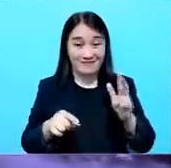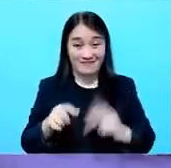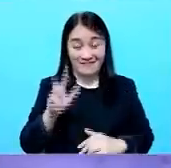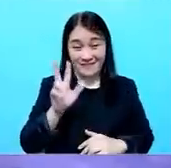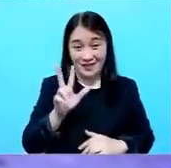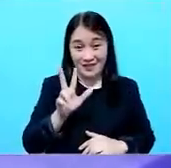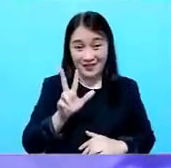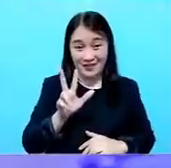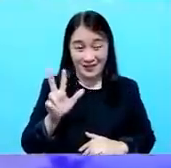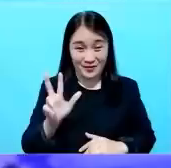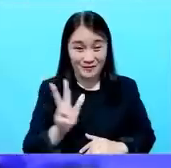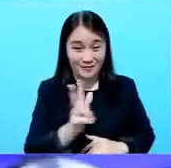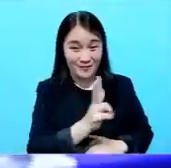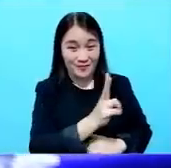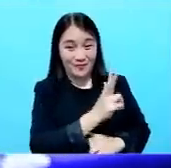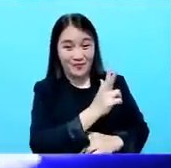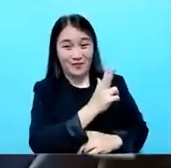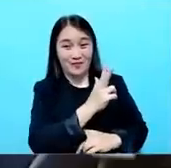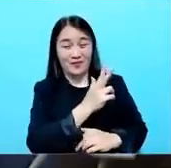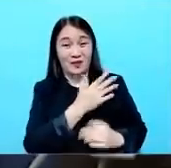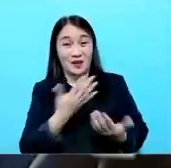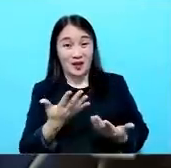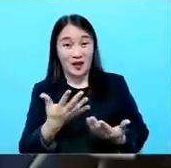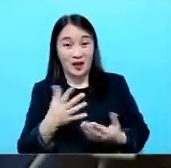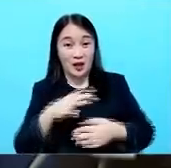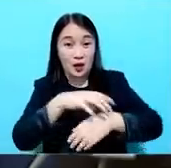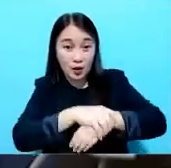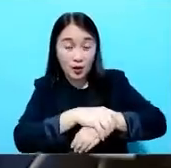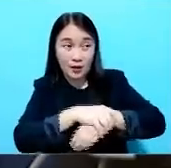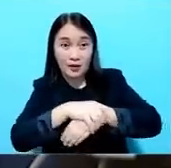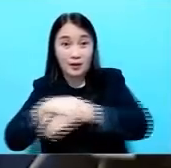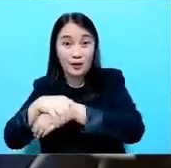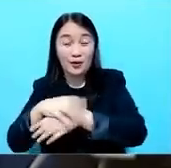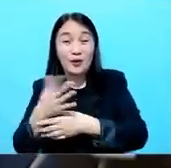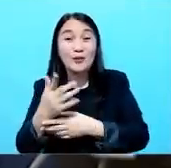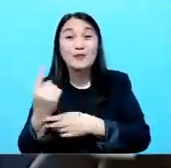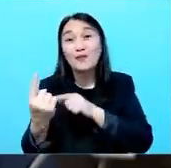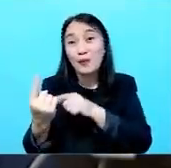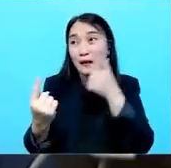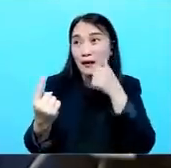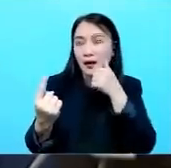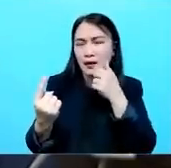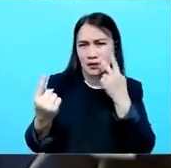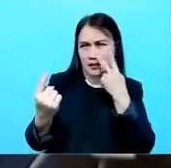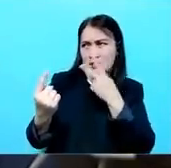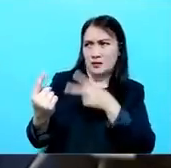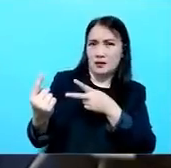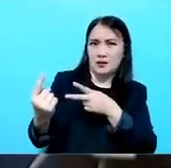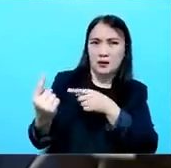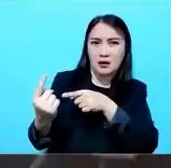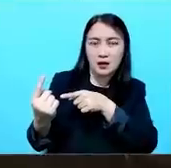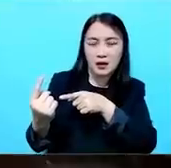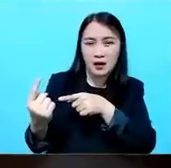babae at humawak pa sa kamay nung isang suspect yung babae. Kaya nakita nung biktima, kasabwat tong babae na